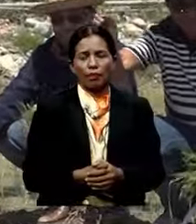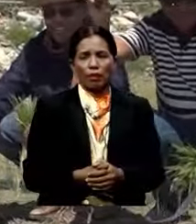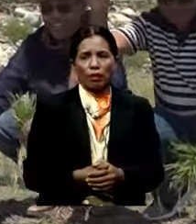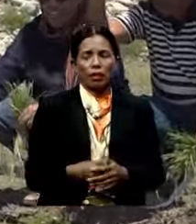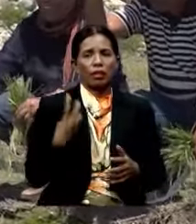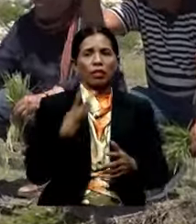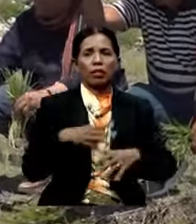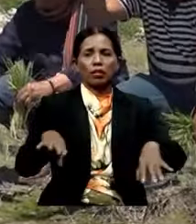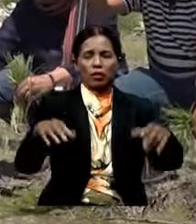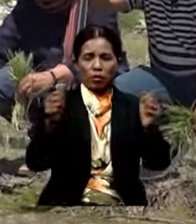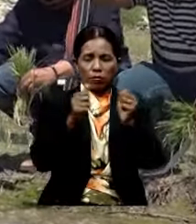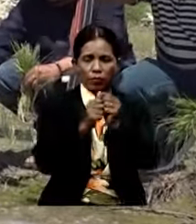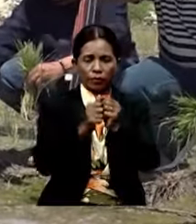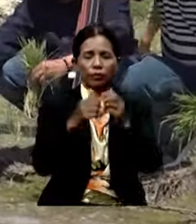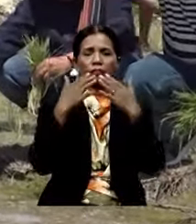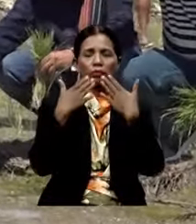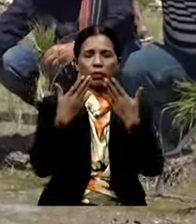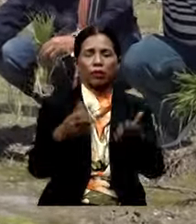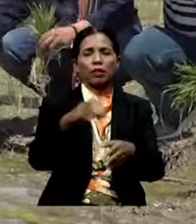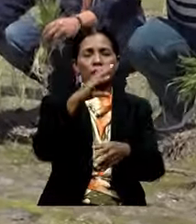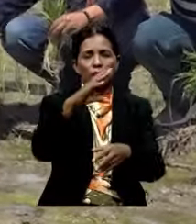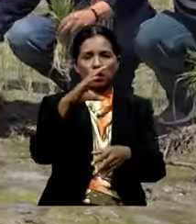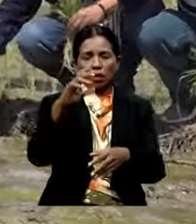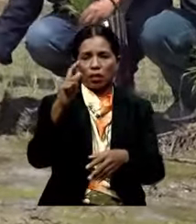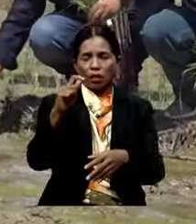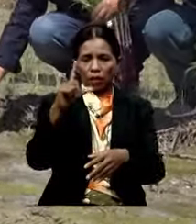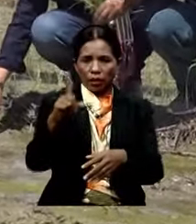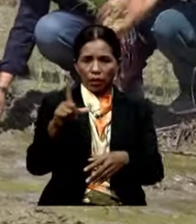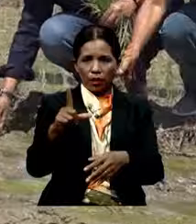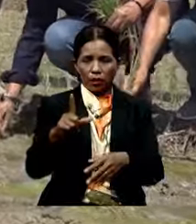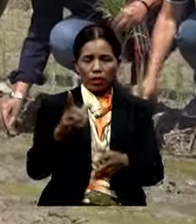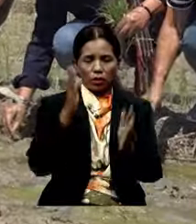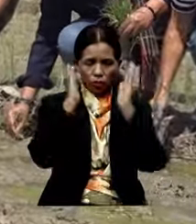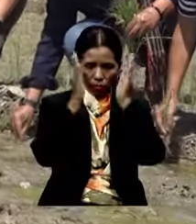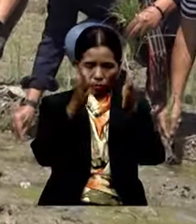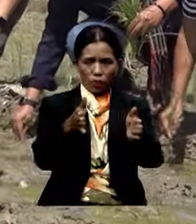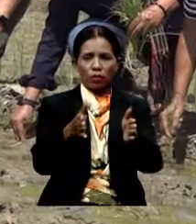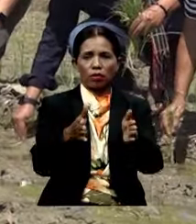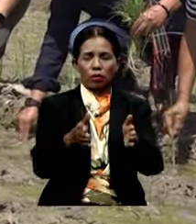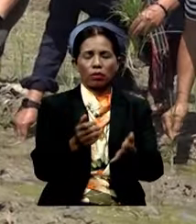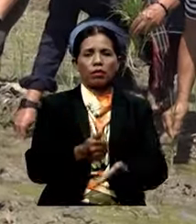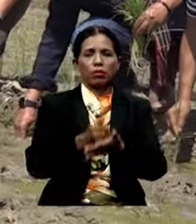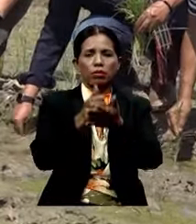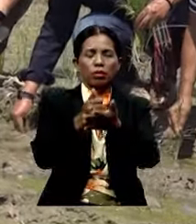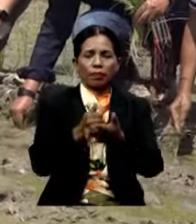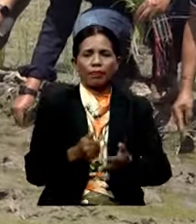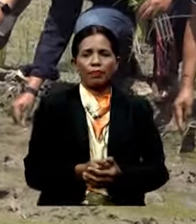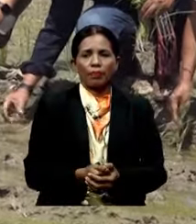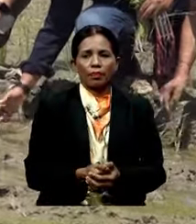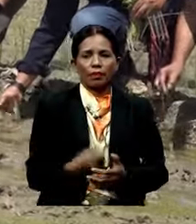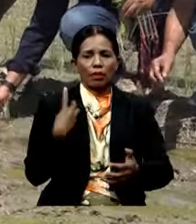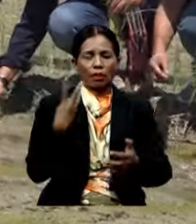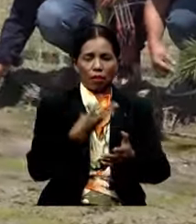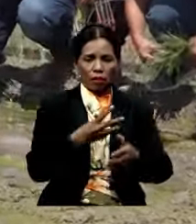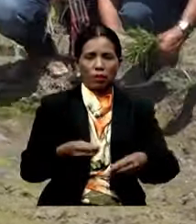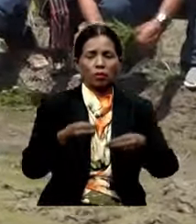kerjakan. Terima kasih CCTL yang mau terjun langsung terlibat di sini. Kami pemerintah Indonesia